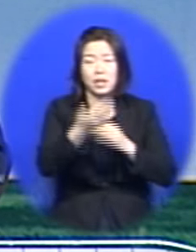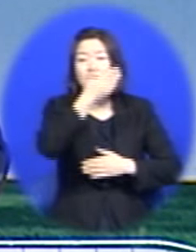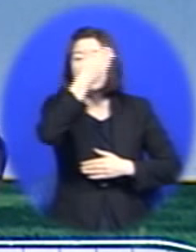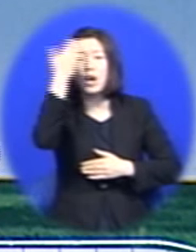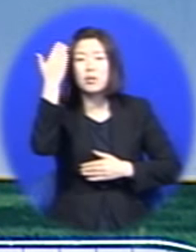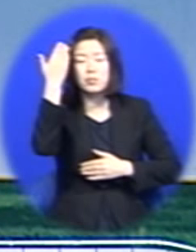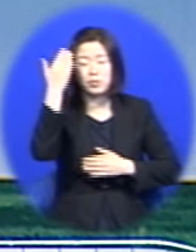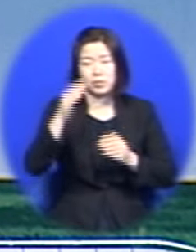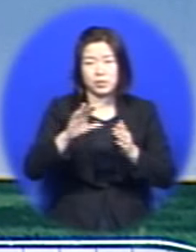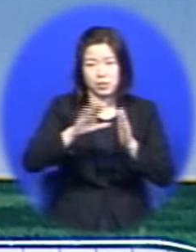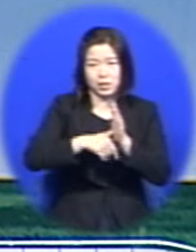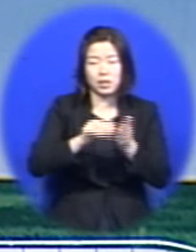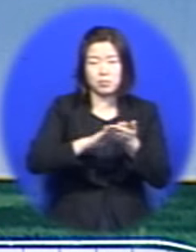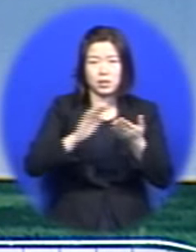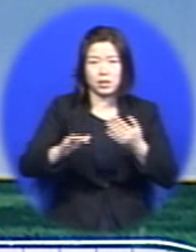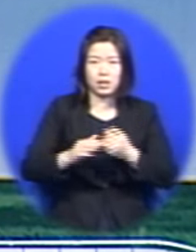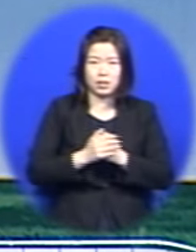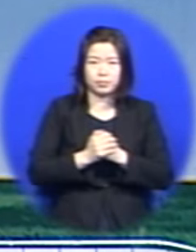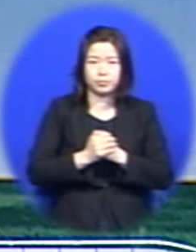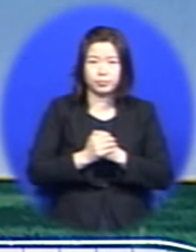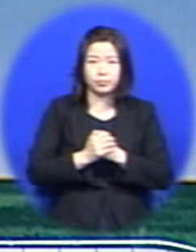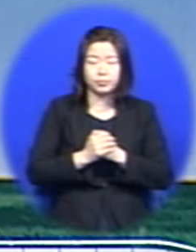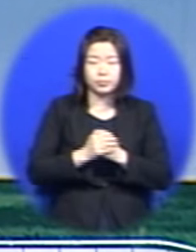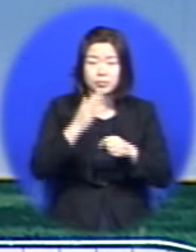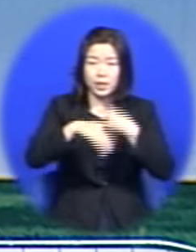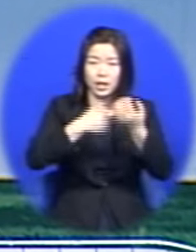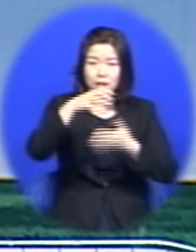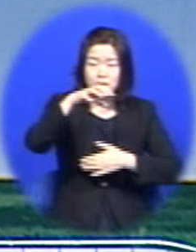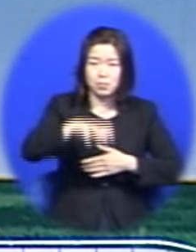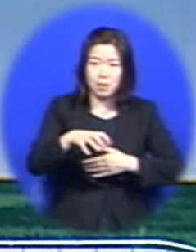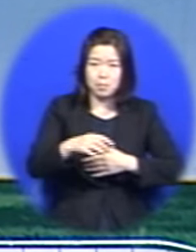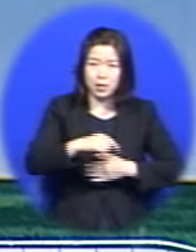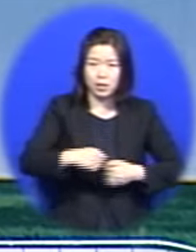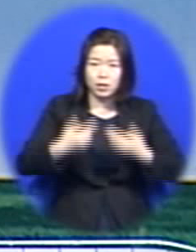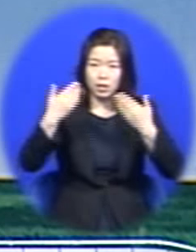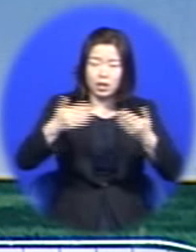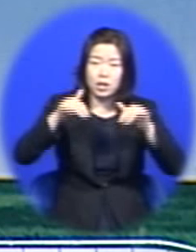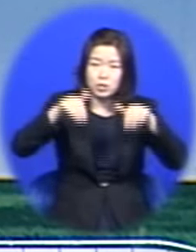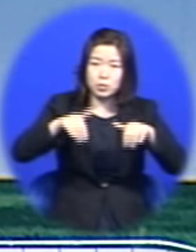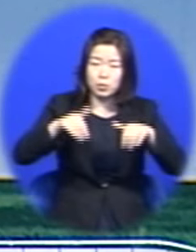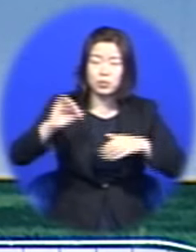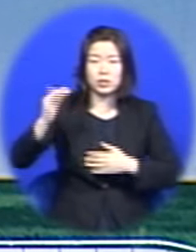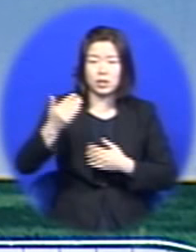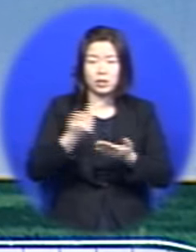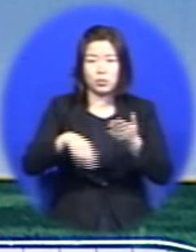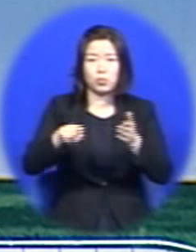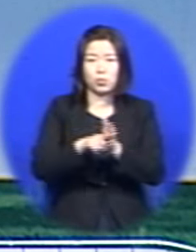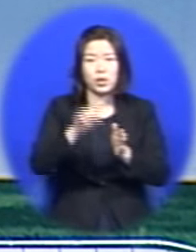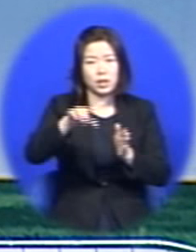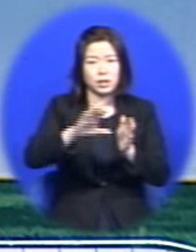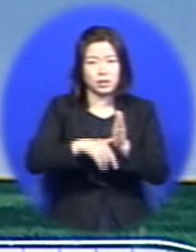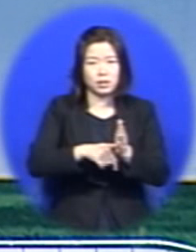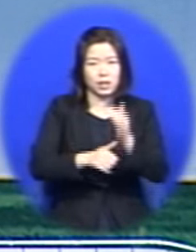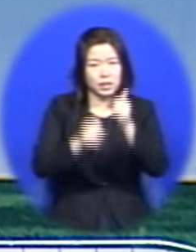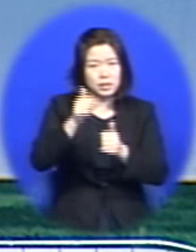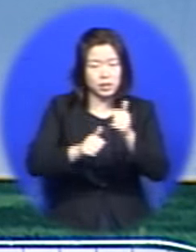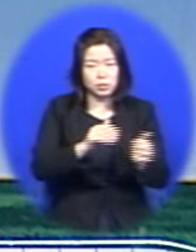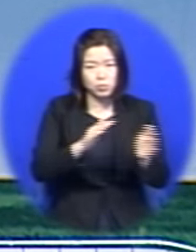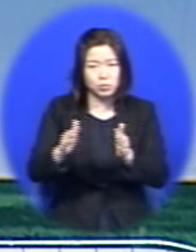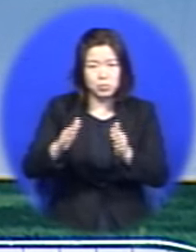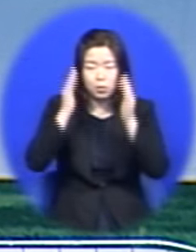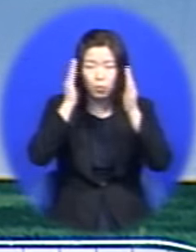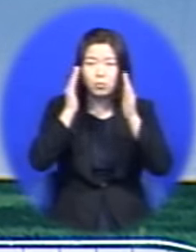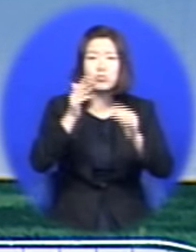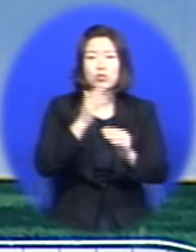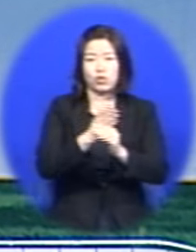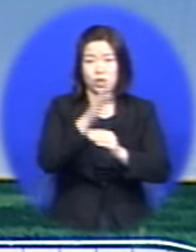그는 하나님 앞에 헌신해서 주의 종이 되기 위하여 그때 시험을 준비하고 공부를 하고